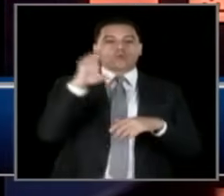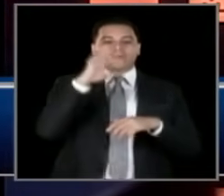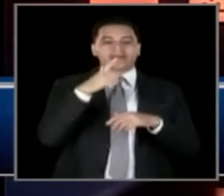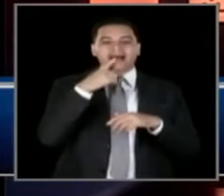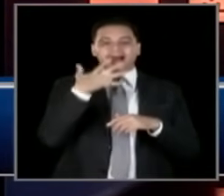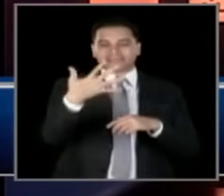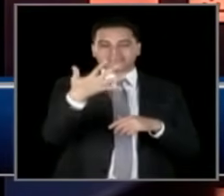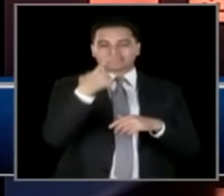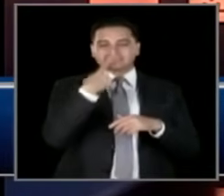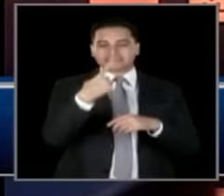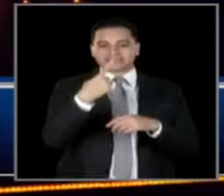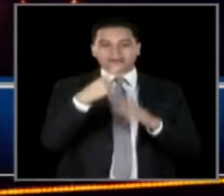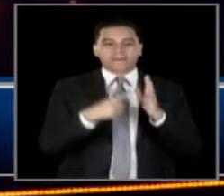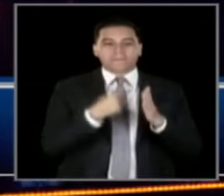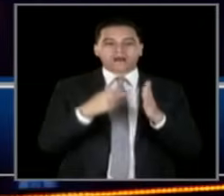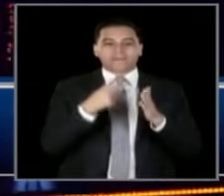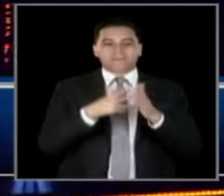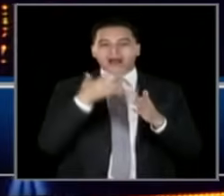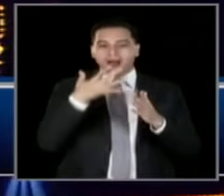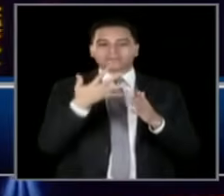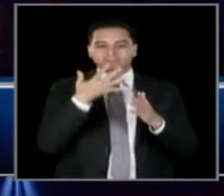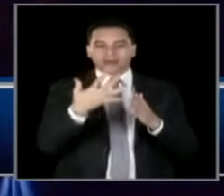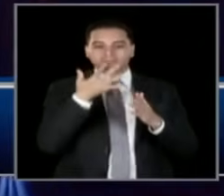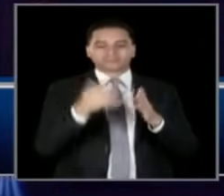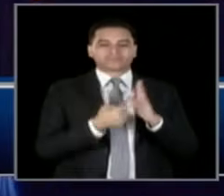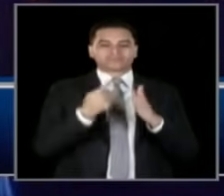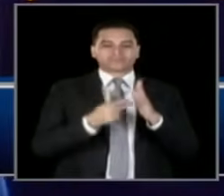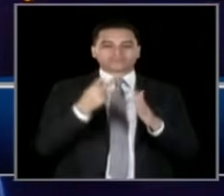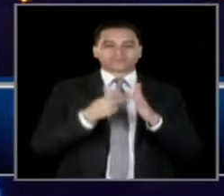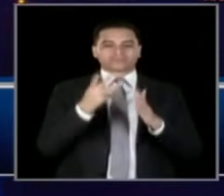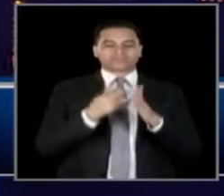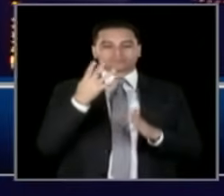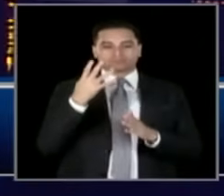الأوروبية 5 مرات، فما هي؟